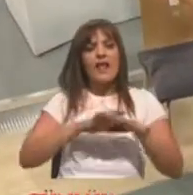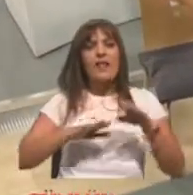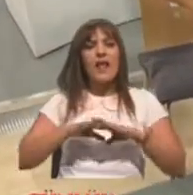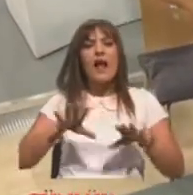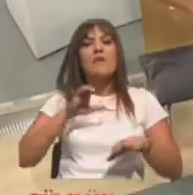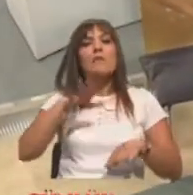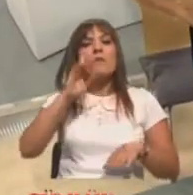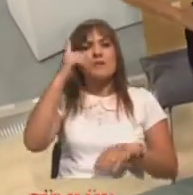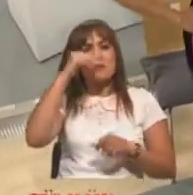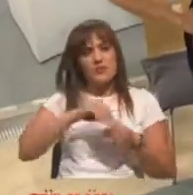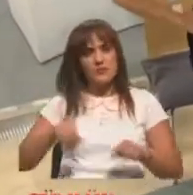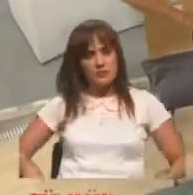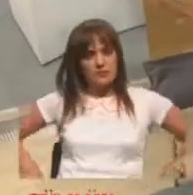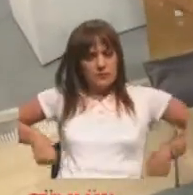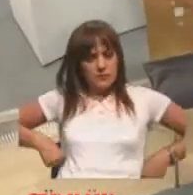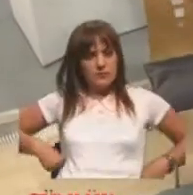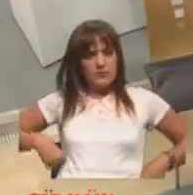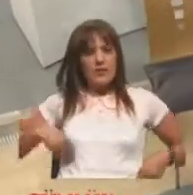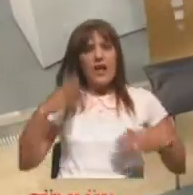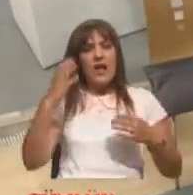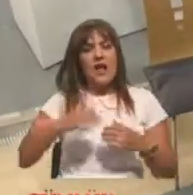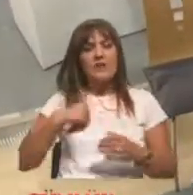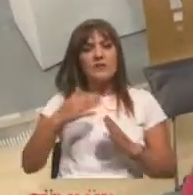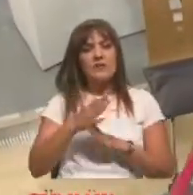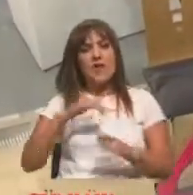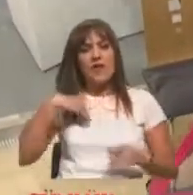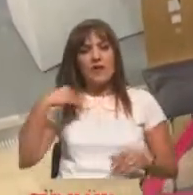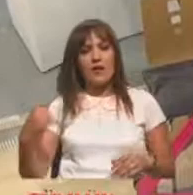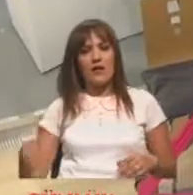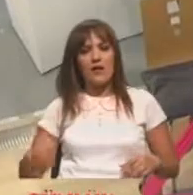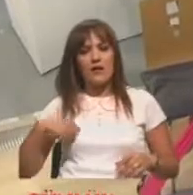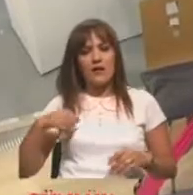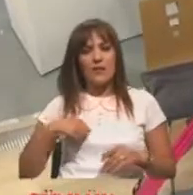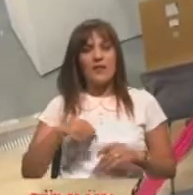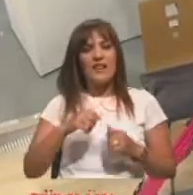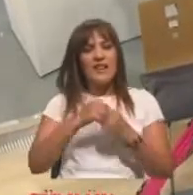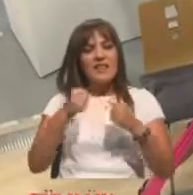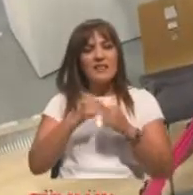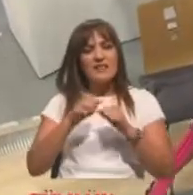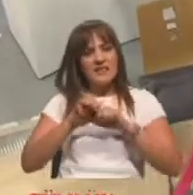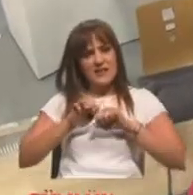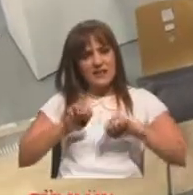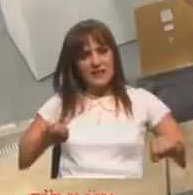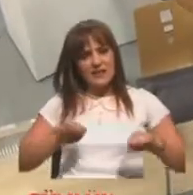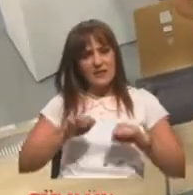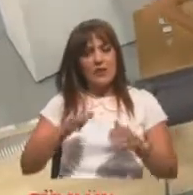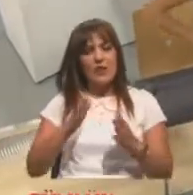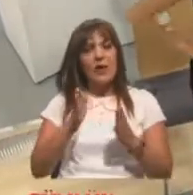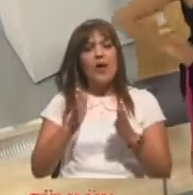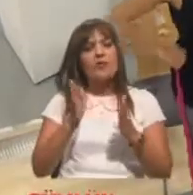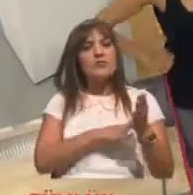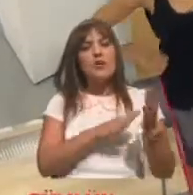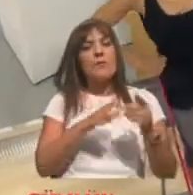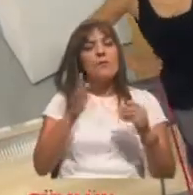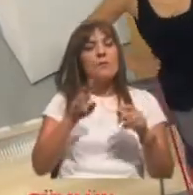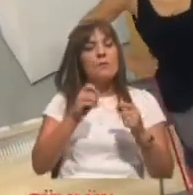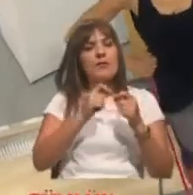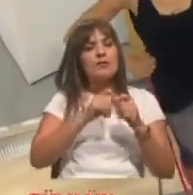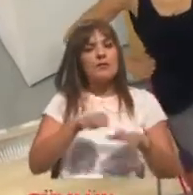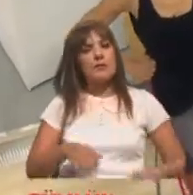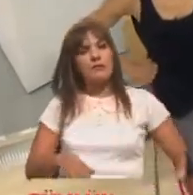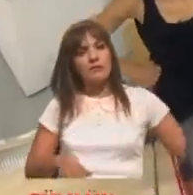diye buraya koyuyoruz. Ağırlığımızı sağ tarafa veriyoruz. Ve lastiği iterek sol bacağı kaldırıyoruz.